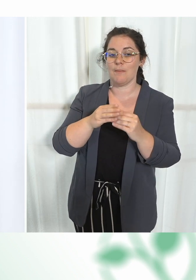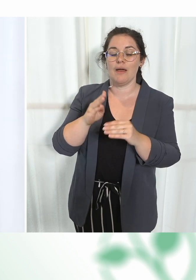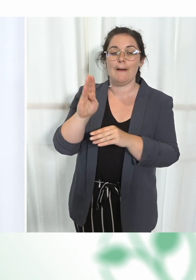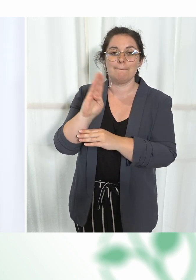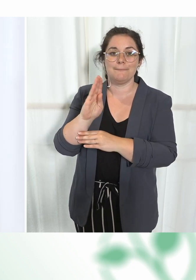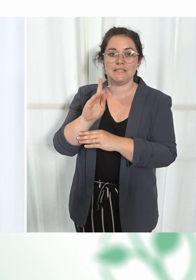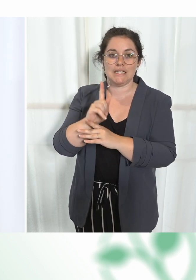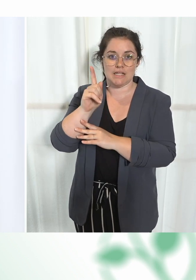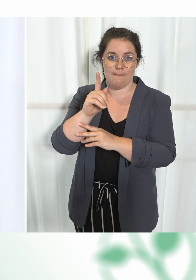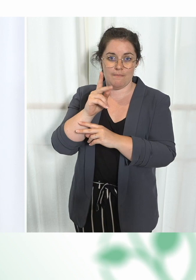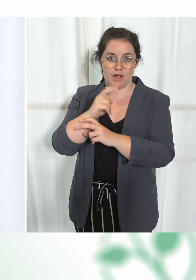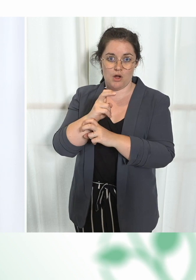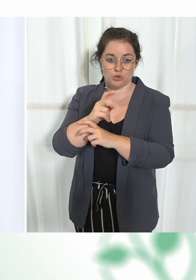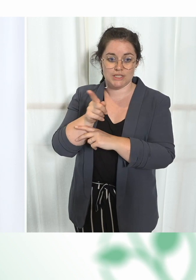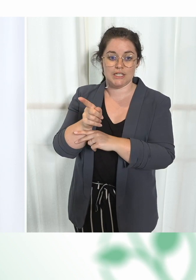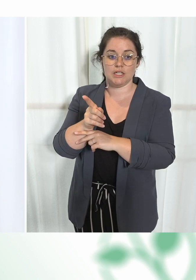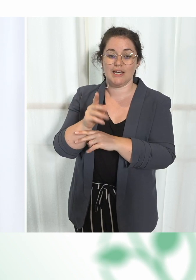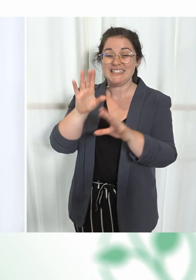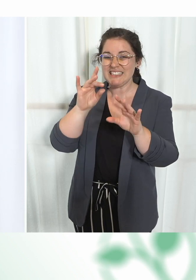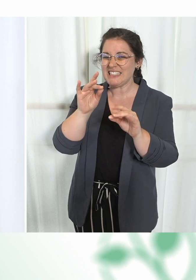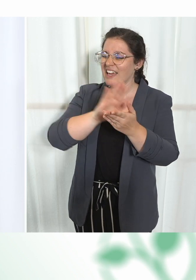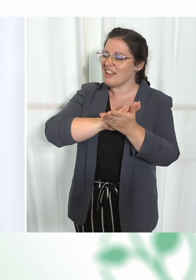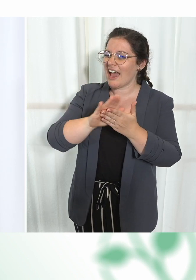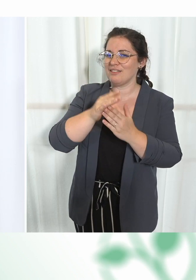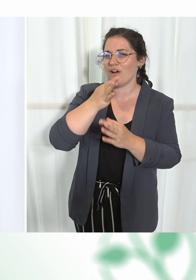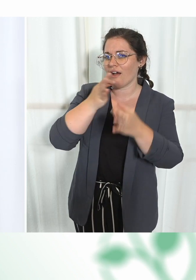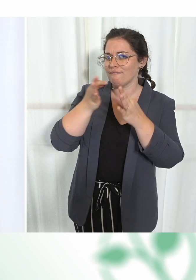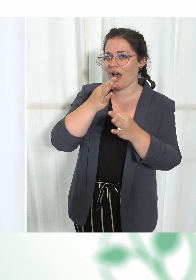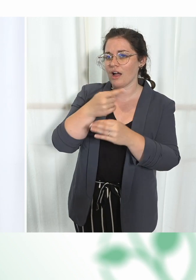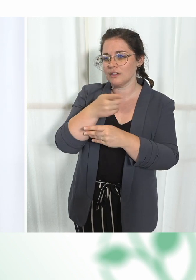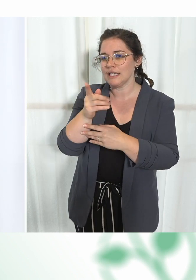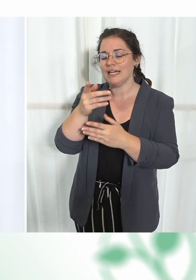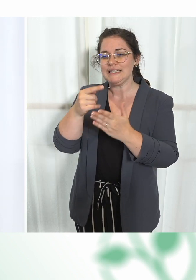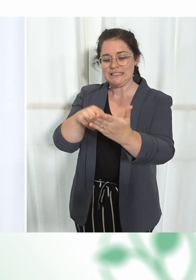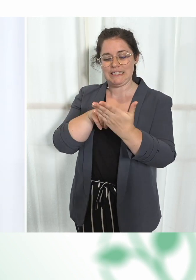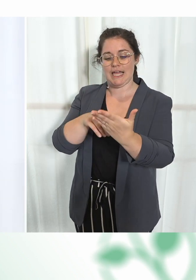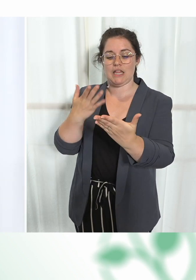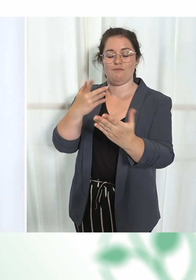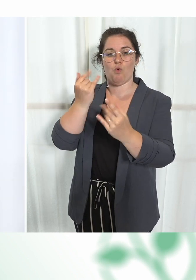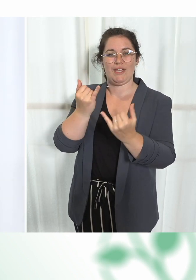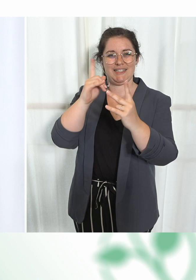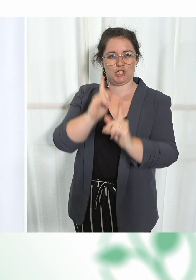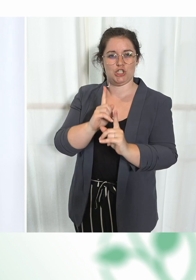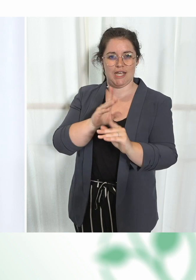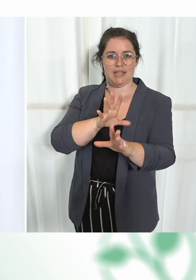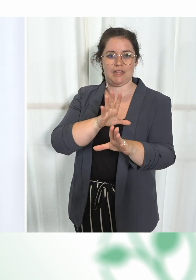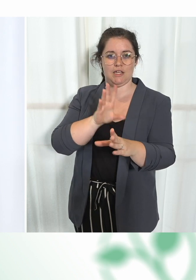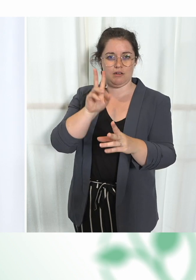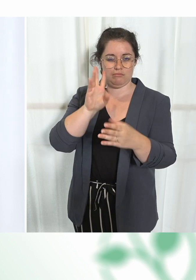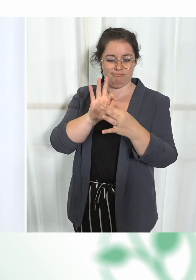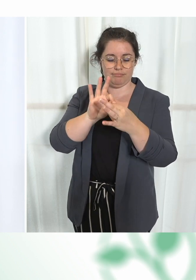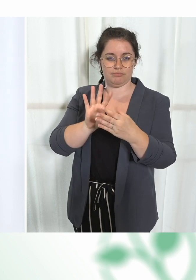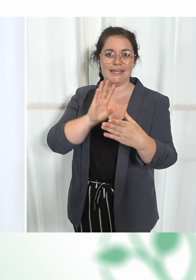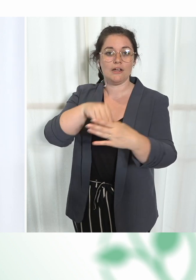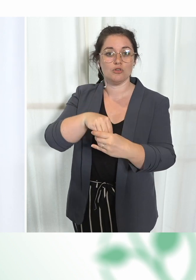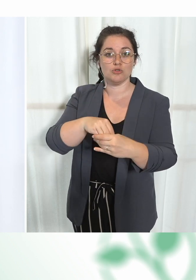auch 10 ganz simple Fragen, die Ihnen zeigen, wo Sie gerade stehen beim Thema Inklusion und was Sie vielleicht noch